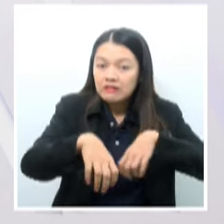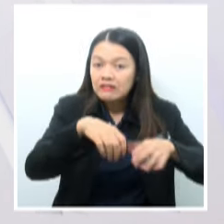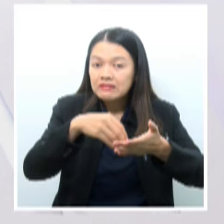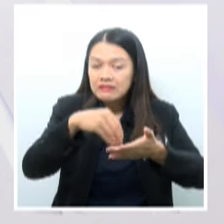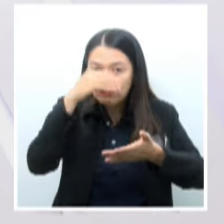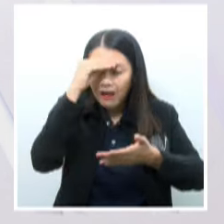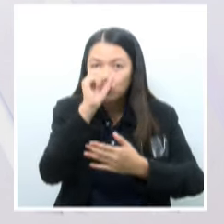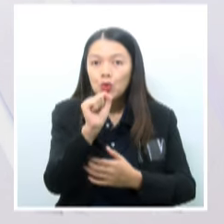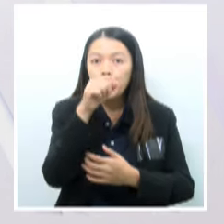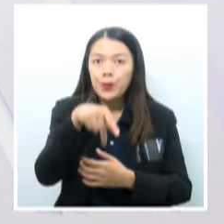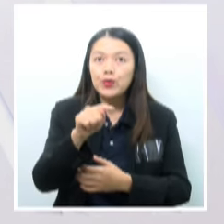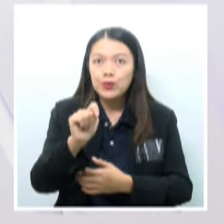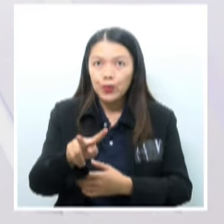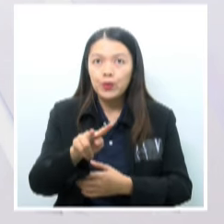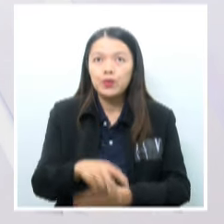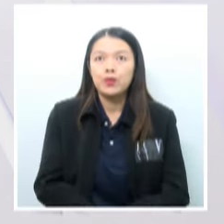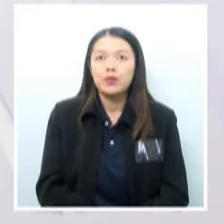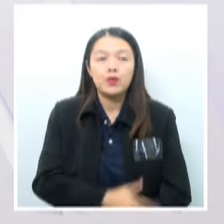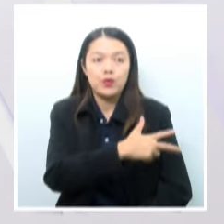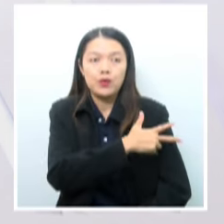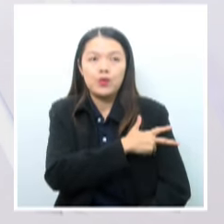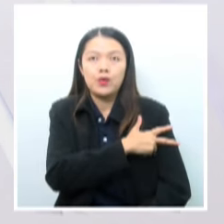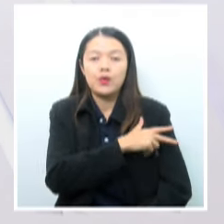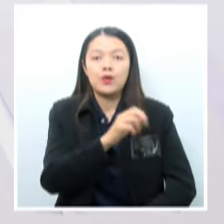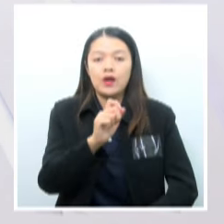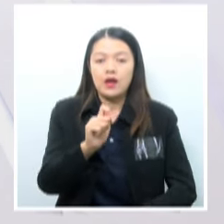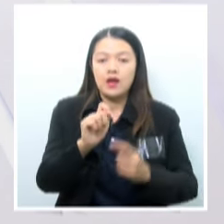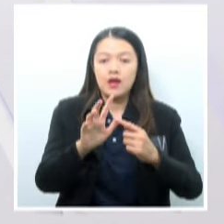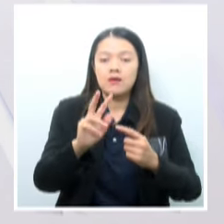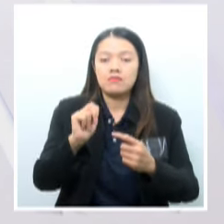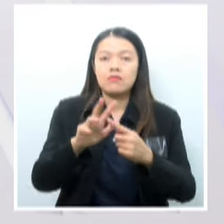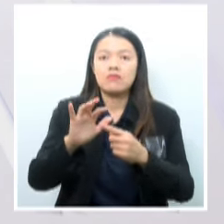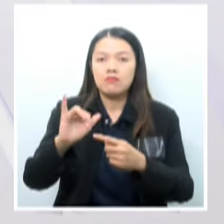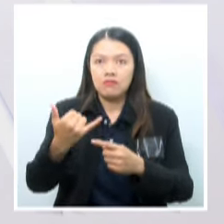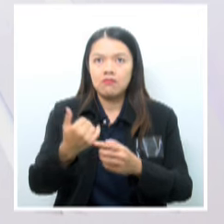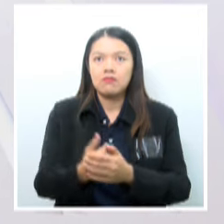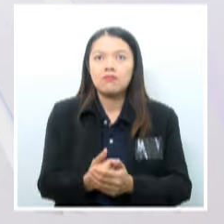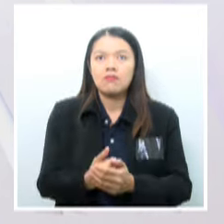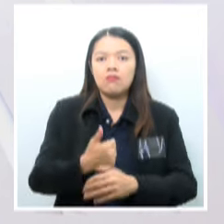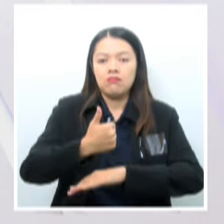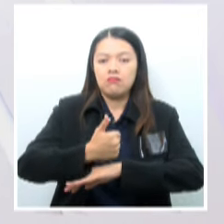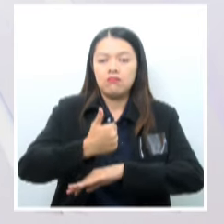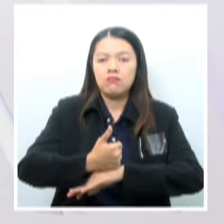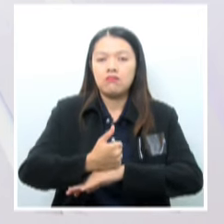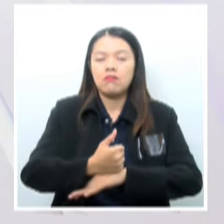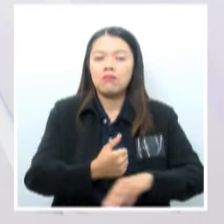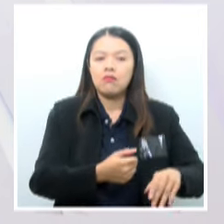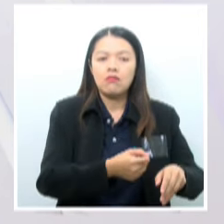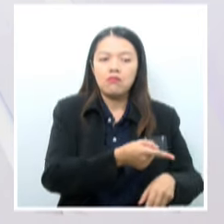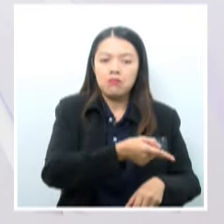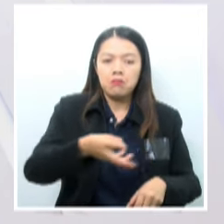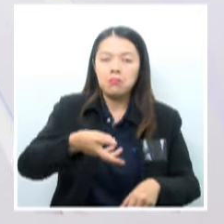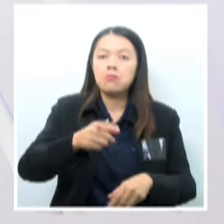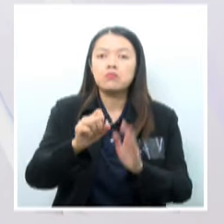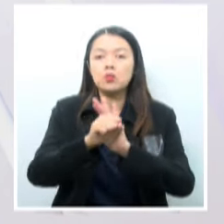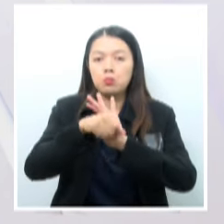ค่ะและท่านดร.อำนาจเหลือน้อยนะคะท่านผู้อำนวยการสำนักงานเขตพื้นที่การศึกษาประถมศึกษาสุพรรณบุรีเขต3